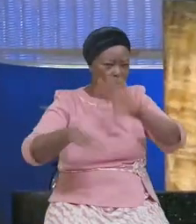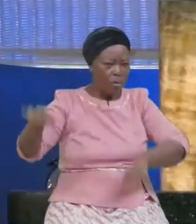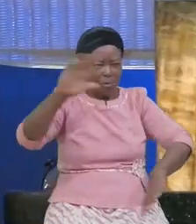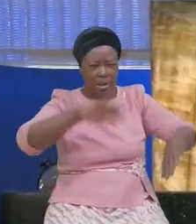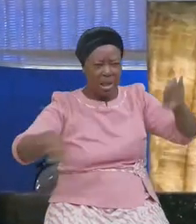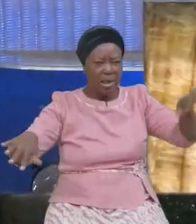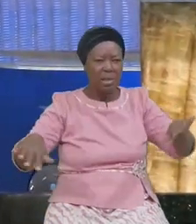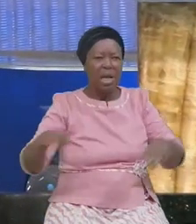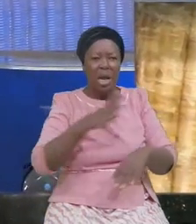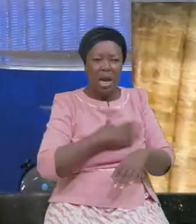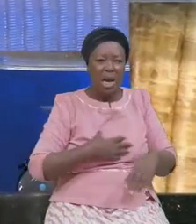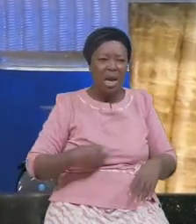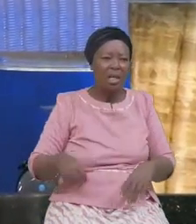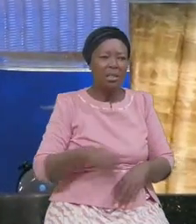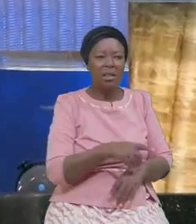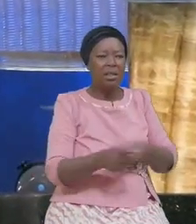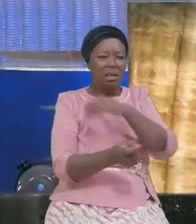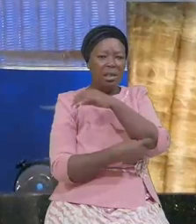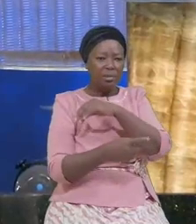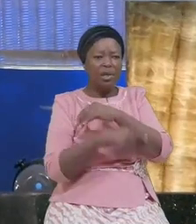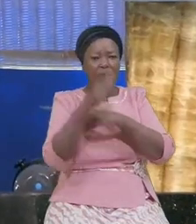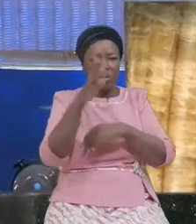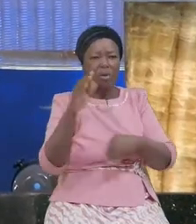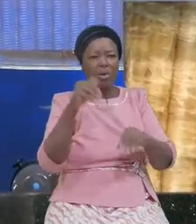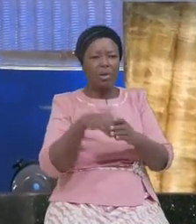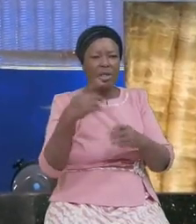Dieu dans la solitude.